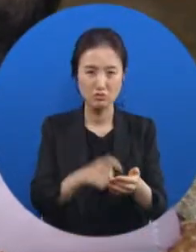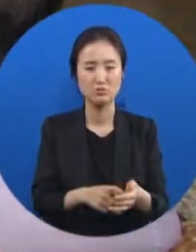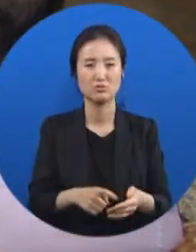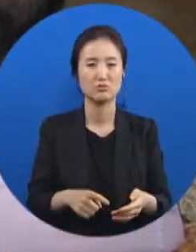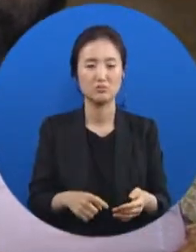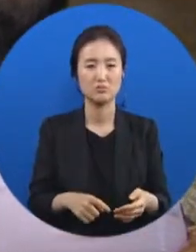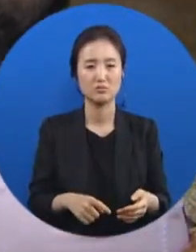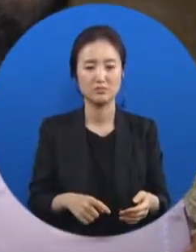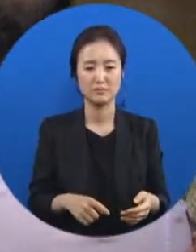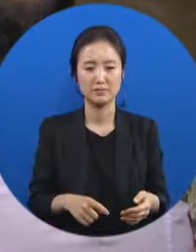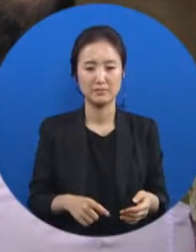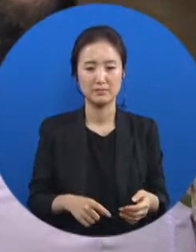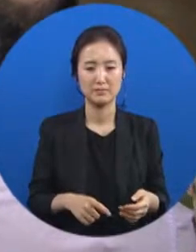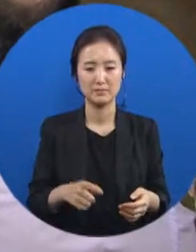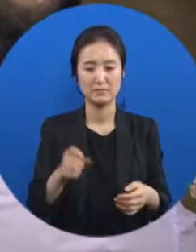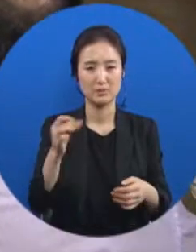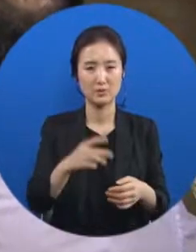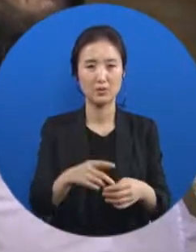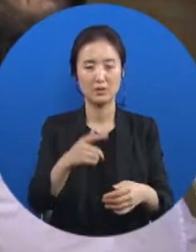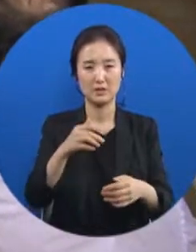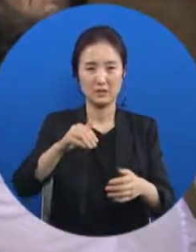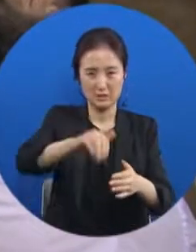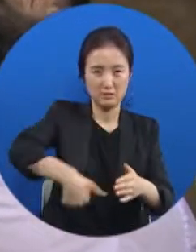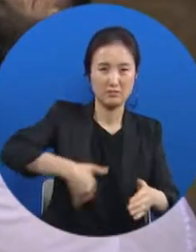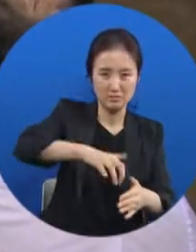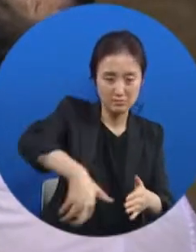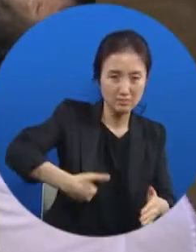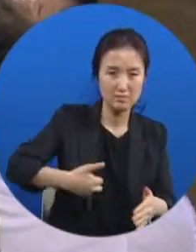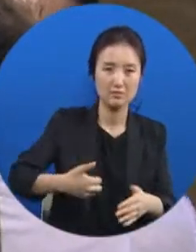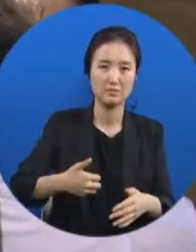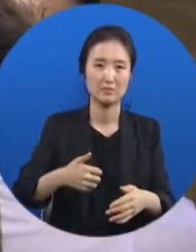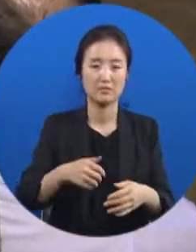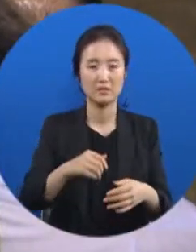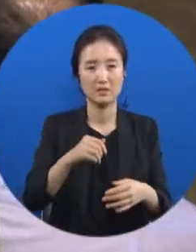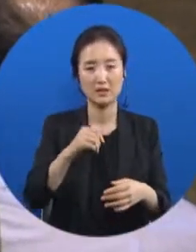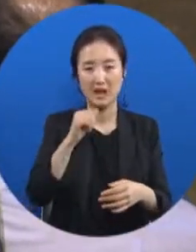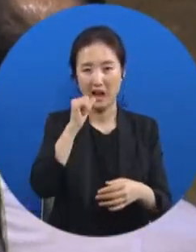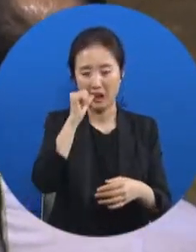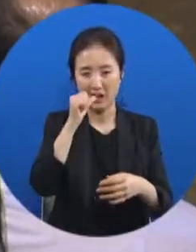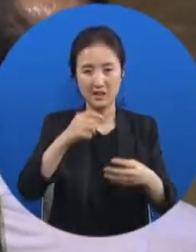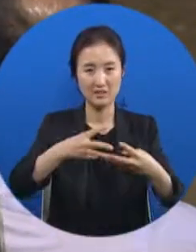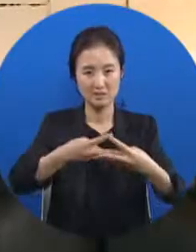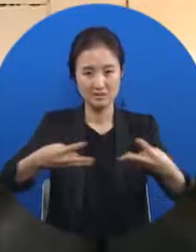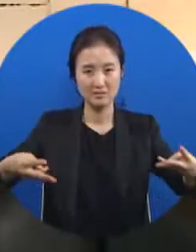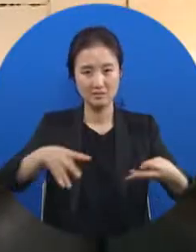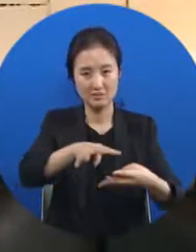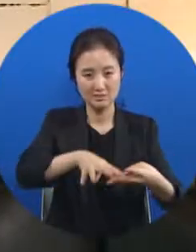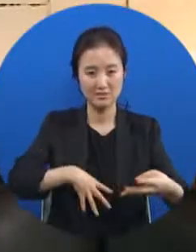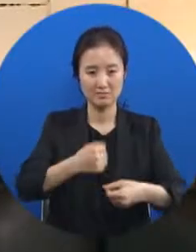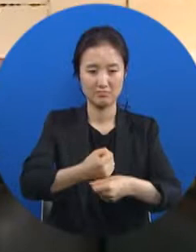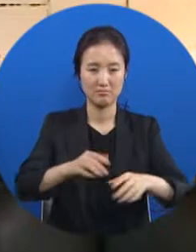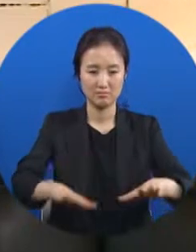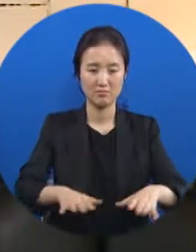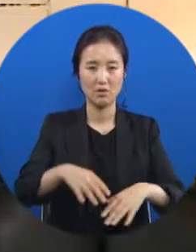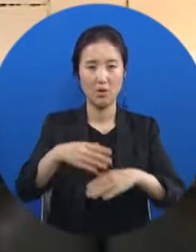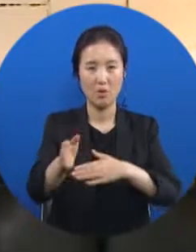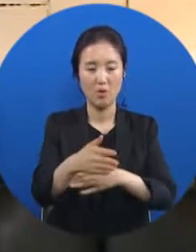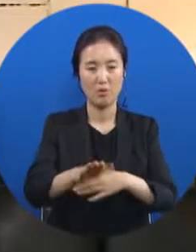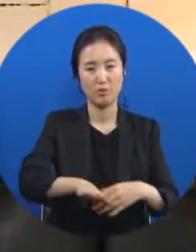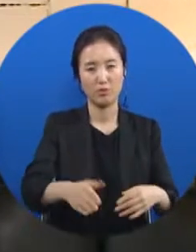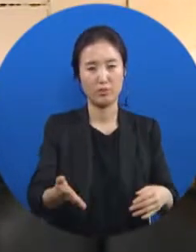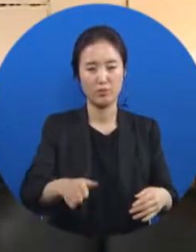파고 나무대기 이렇게 철사 몇 개 놓고 나무 넣은 다음에 위에서 고기 꿔 먹으면 되는 거고. 이런 거 내가 해줘.